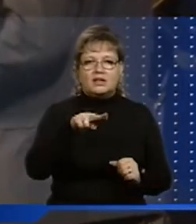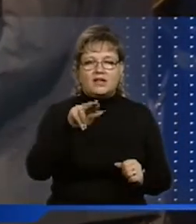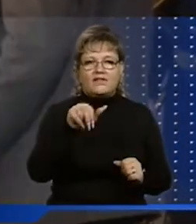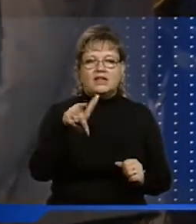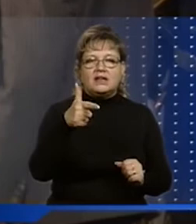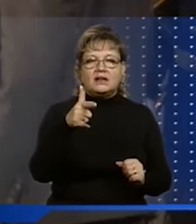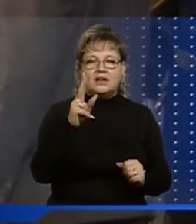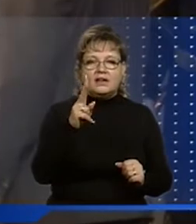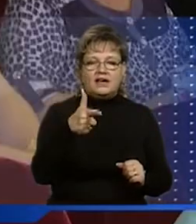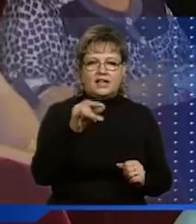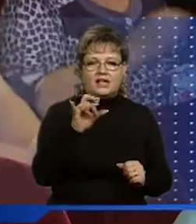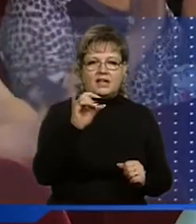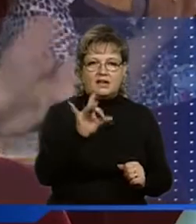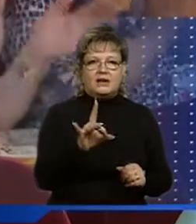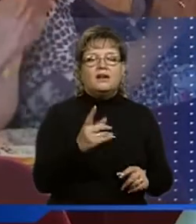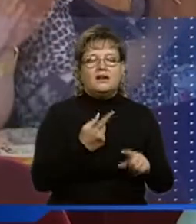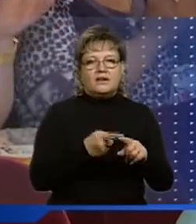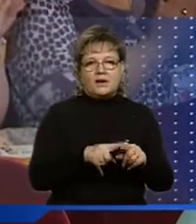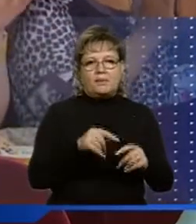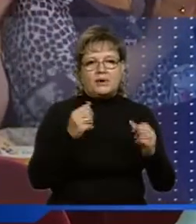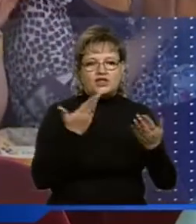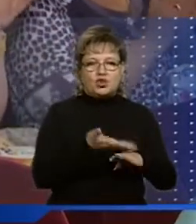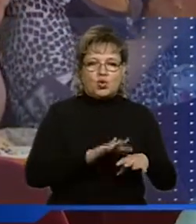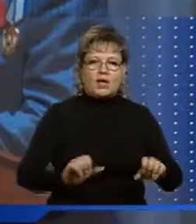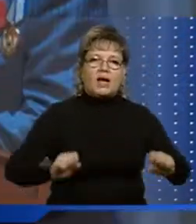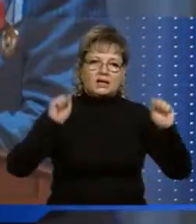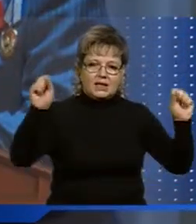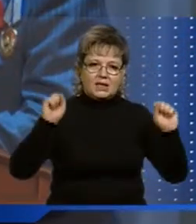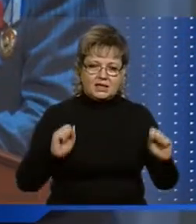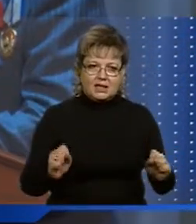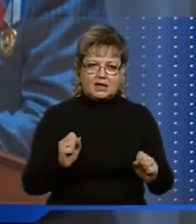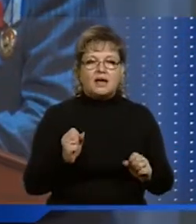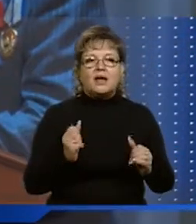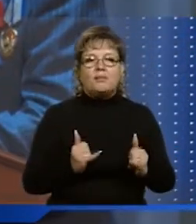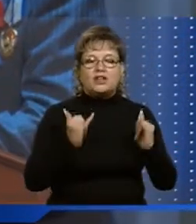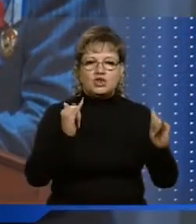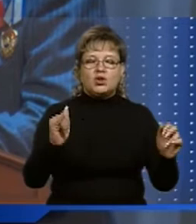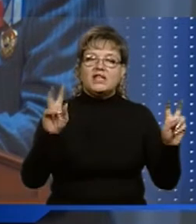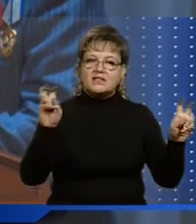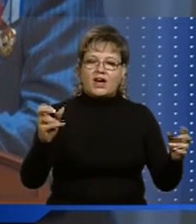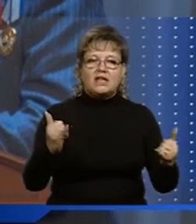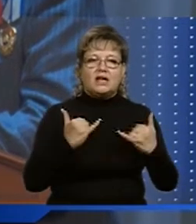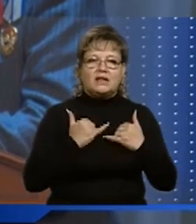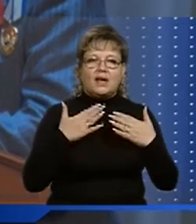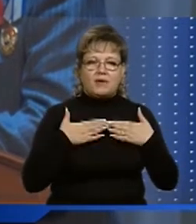Ригерт, олимпиец, многократный чемпион СССР по тяжелой атлетике. Это звание почетное для меня.